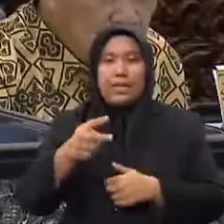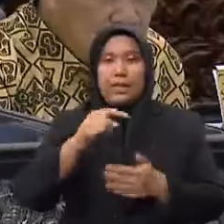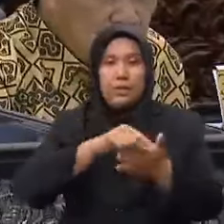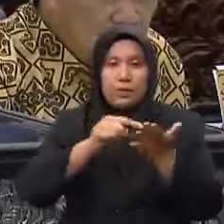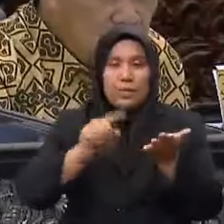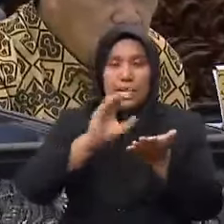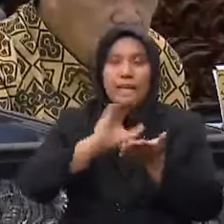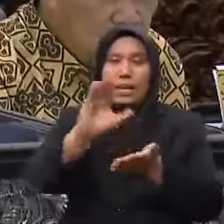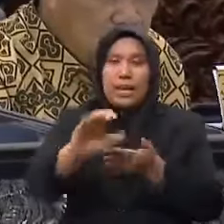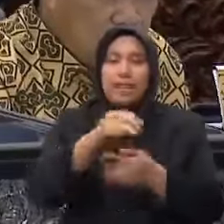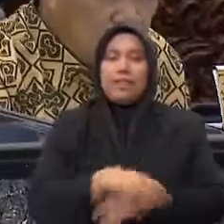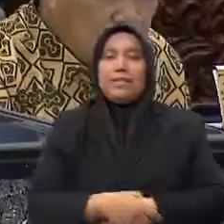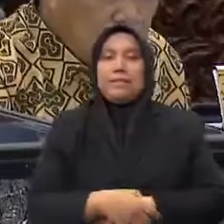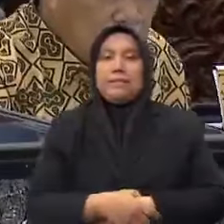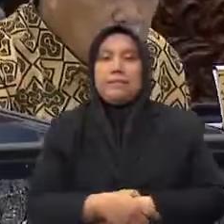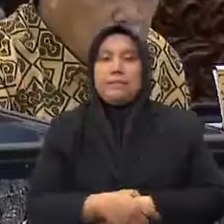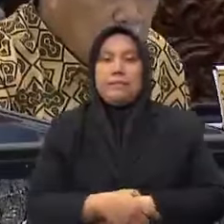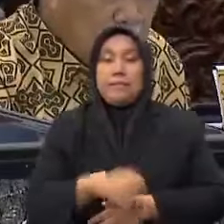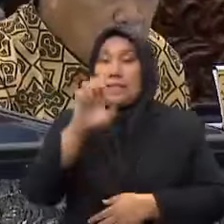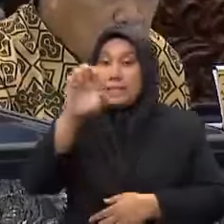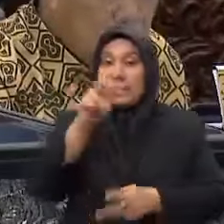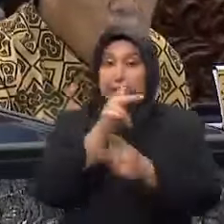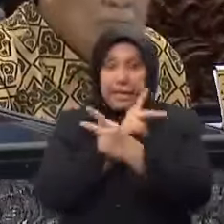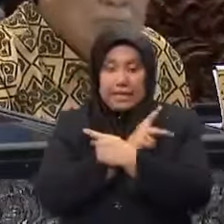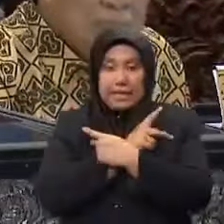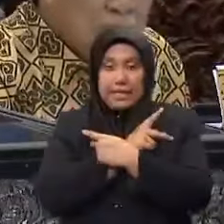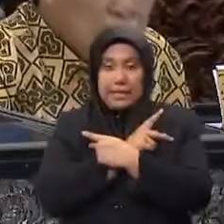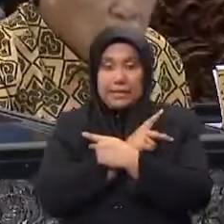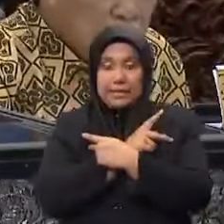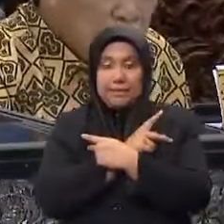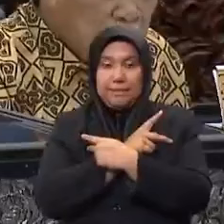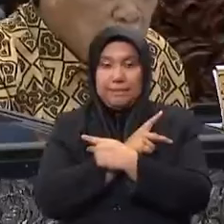e-kasih tadi kan. E-kasih perlu